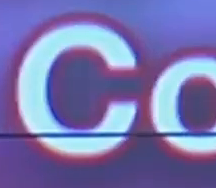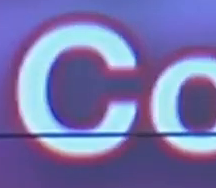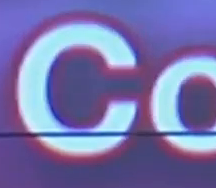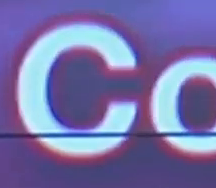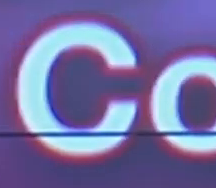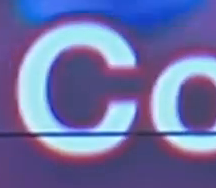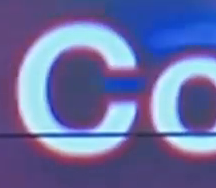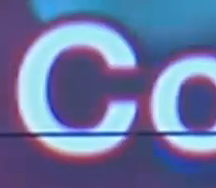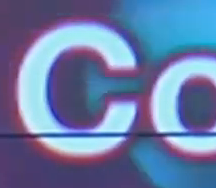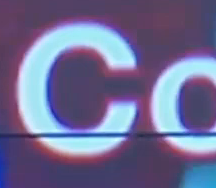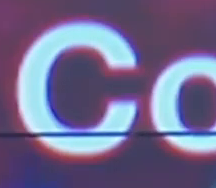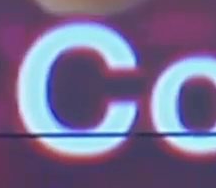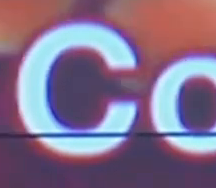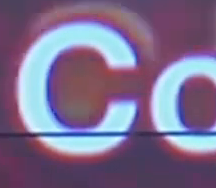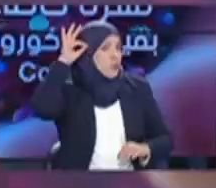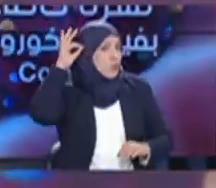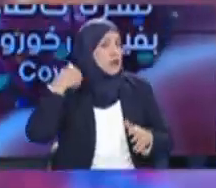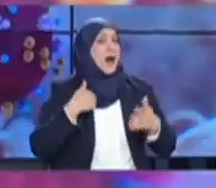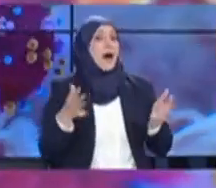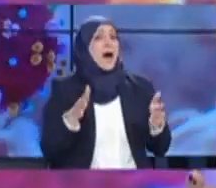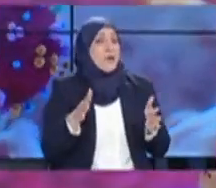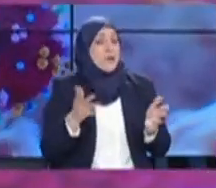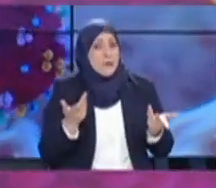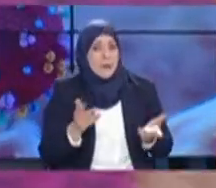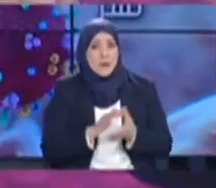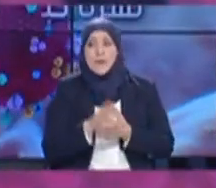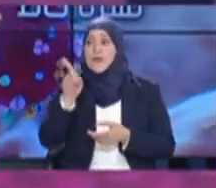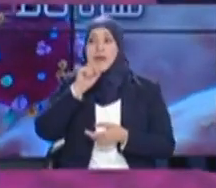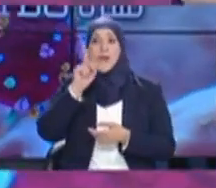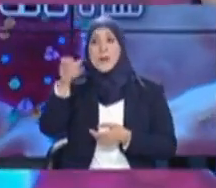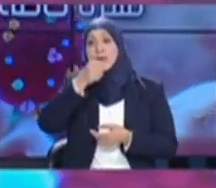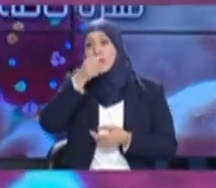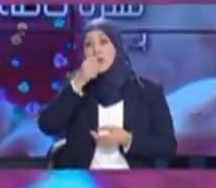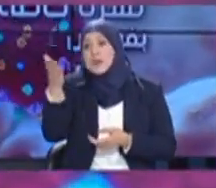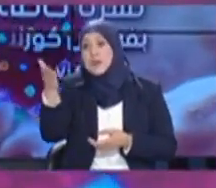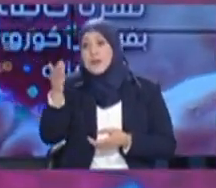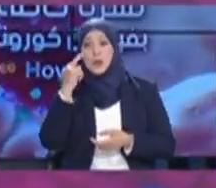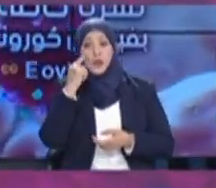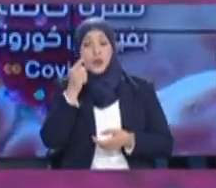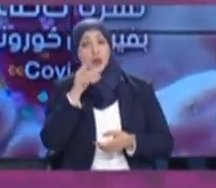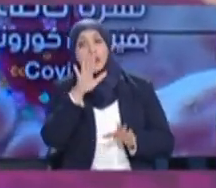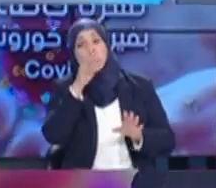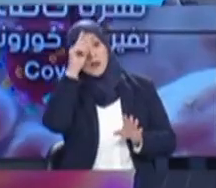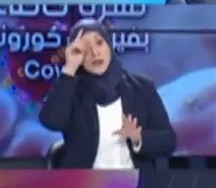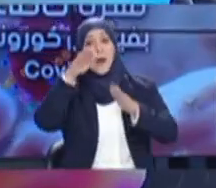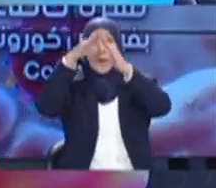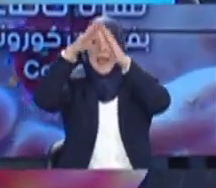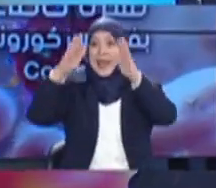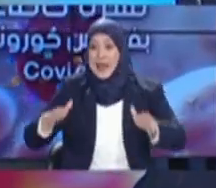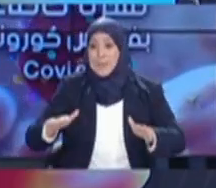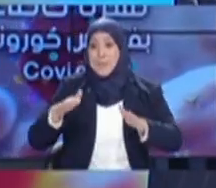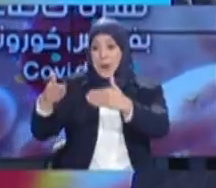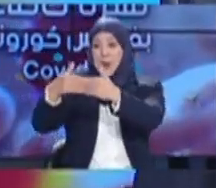على نحكيش على الإيواء نحكي مثلا ممكن نشوفوا خيام قدام الرابطة مثلا. أنا ما نتصورش